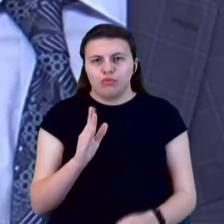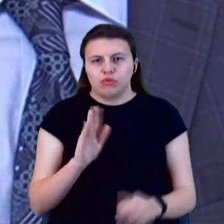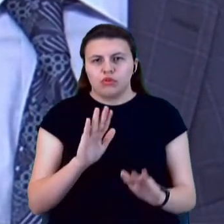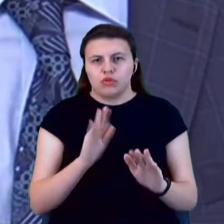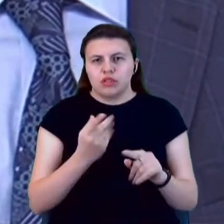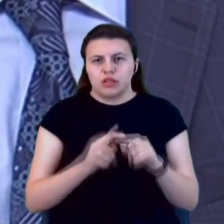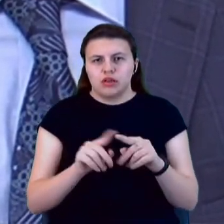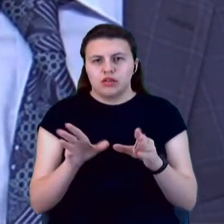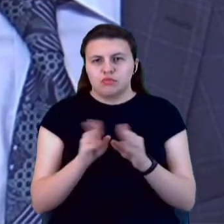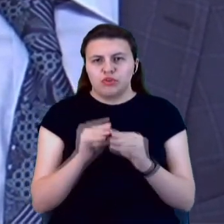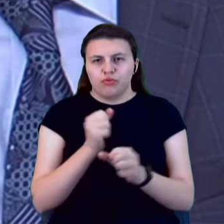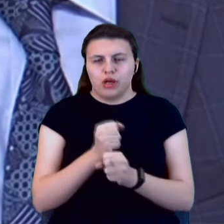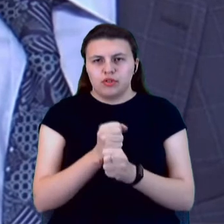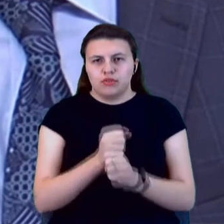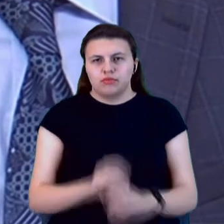співпраця?